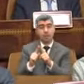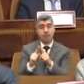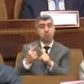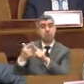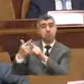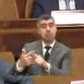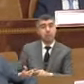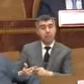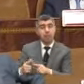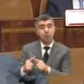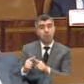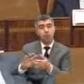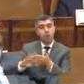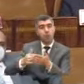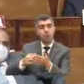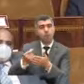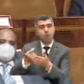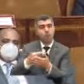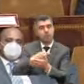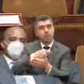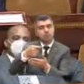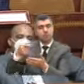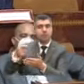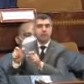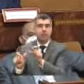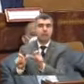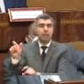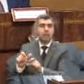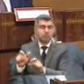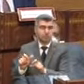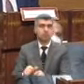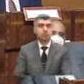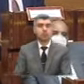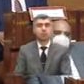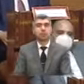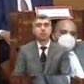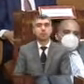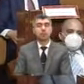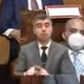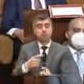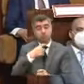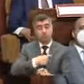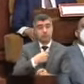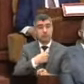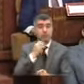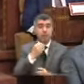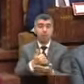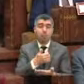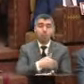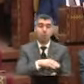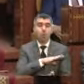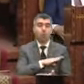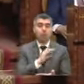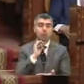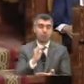لكم عطوني هاد الفلوس كلهم غادي نفرقهم الان. هذا وجهه نظري وهذا المسؤوليه ديالي،